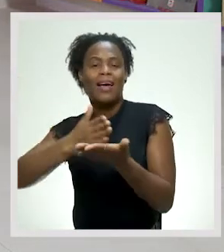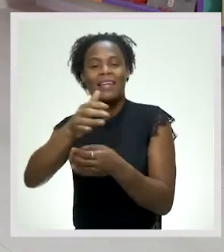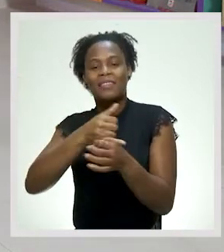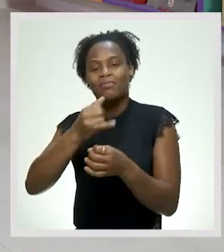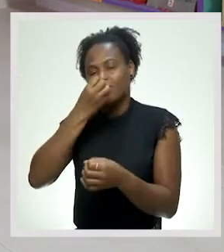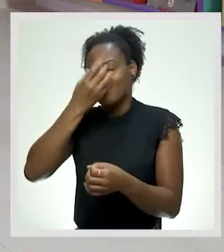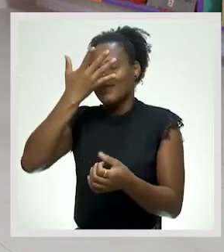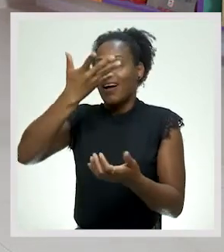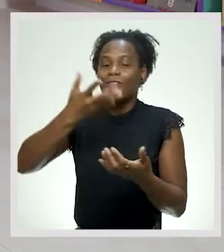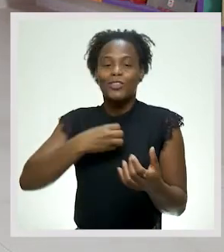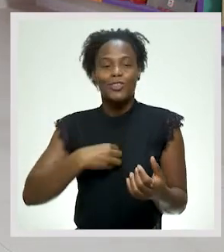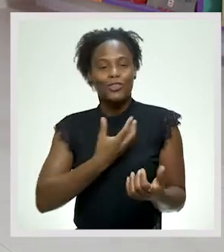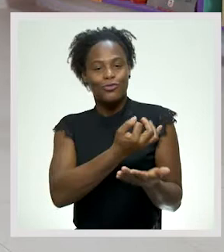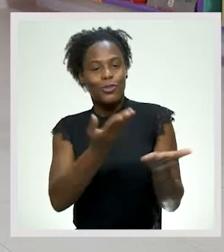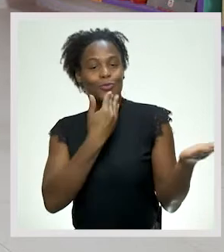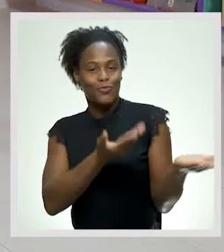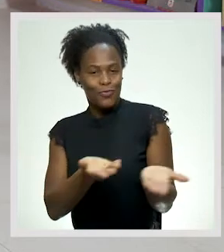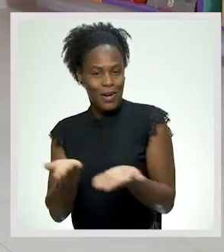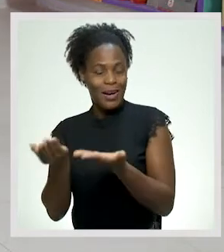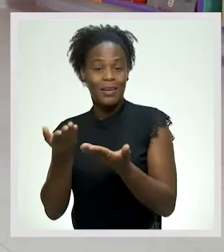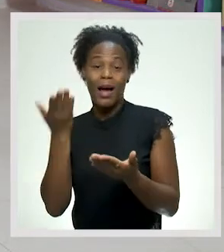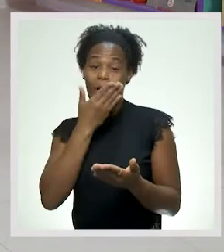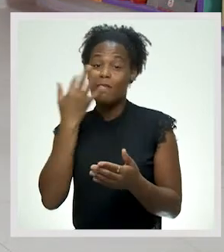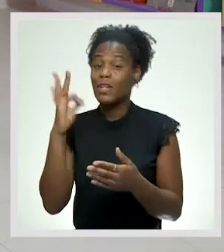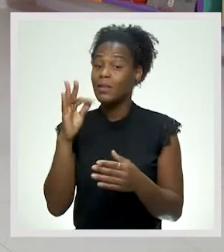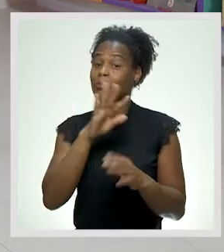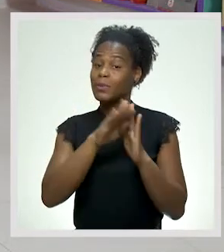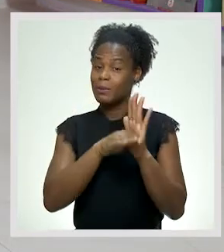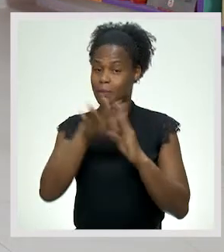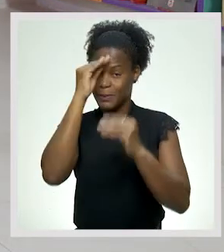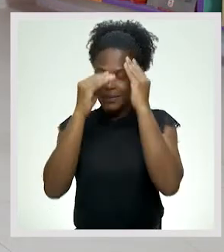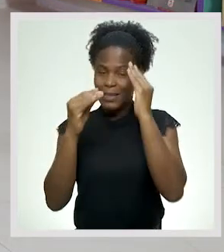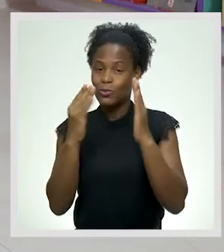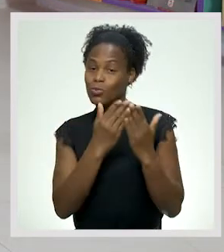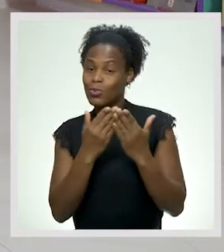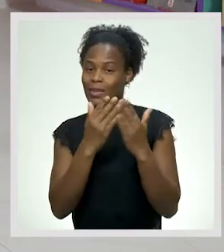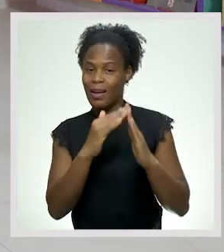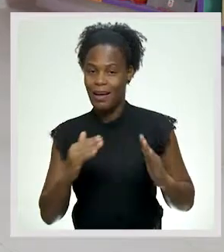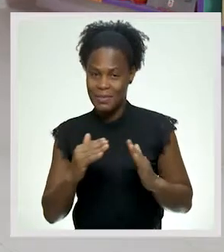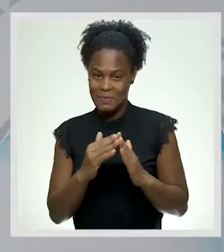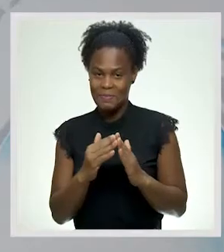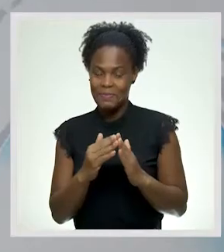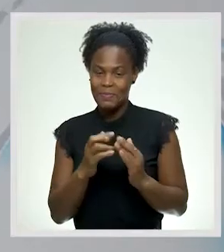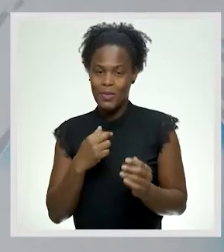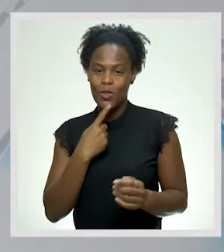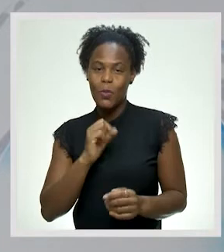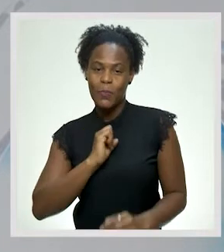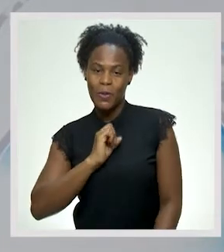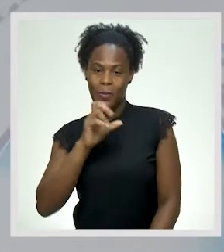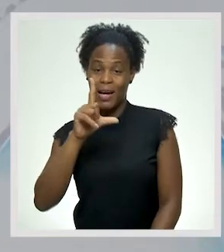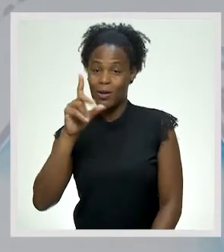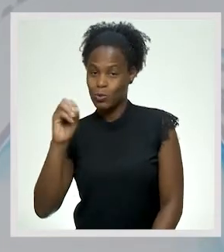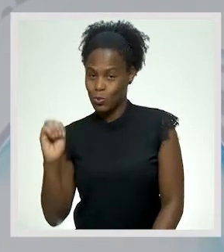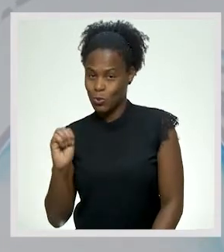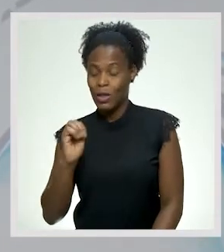la bienvenue au cours de français du programme Aprender e Estudar em Casa. Je m'appelle Carlos